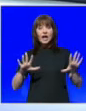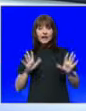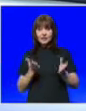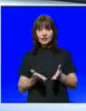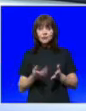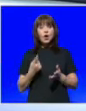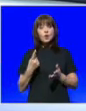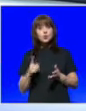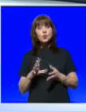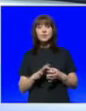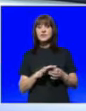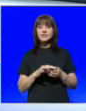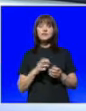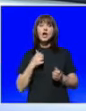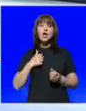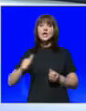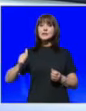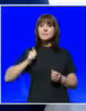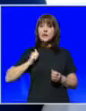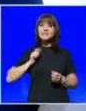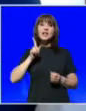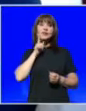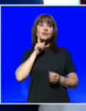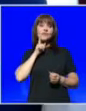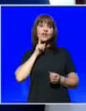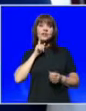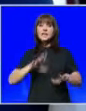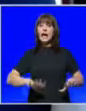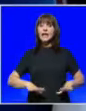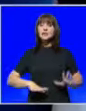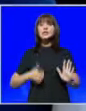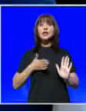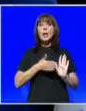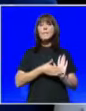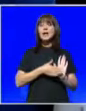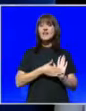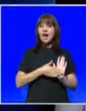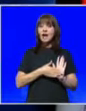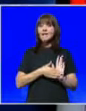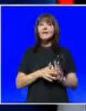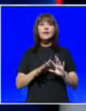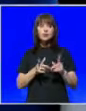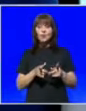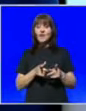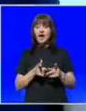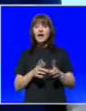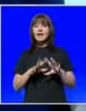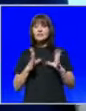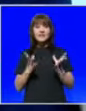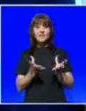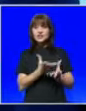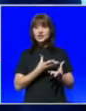с спазването на човешките, на гражданските права, което в някаква степен гарантира, че всички, които работят